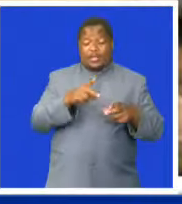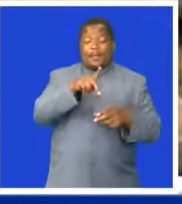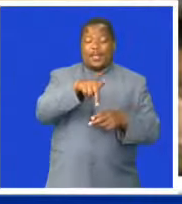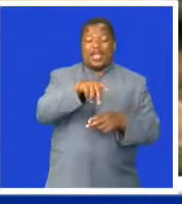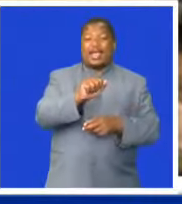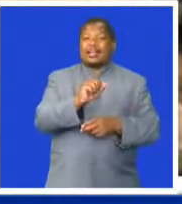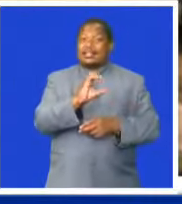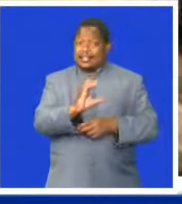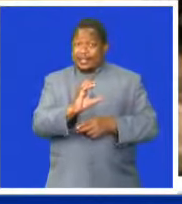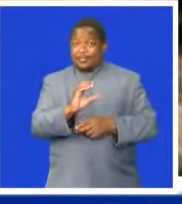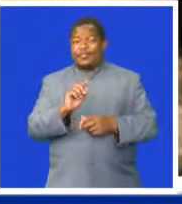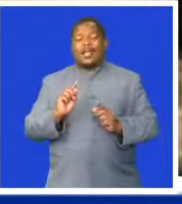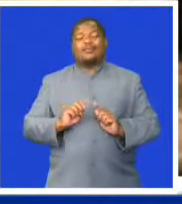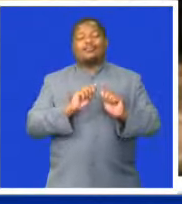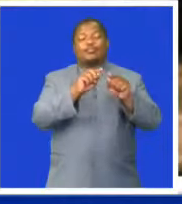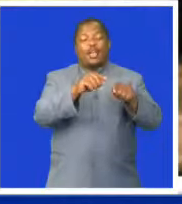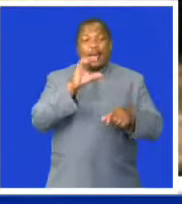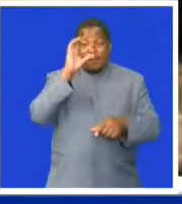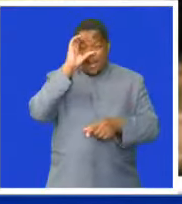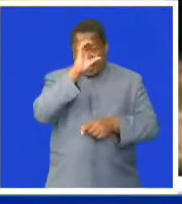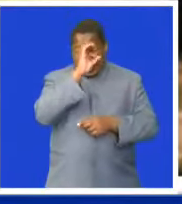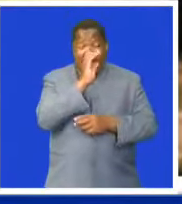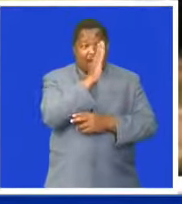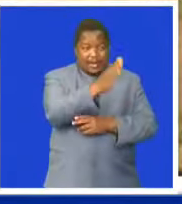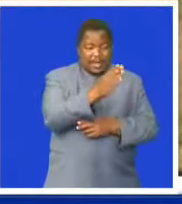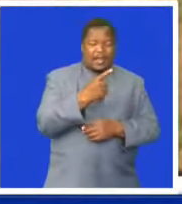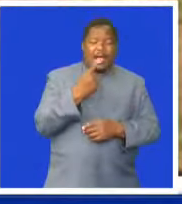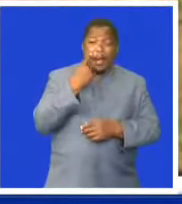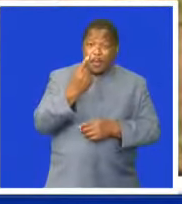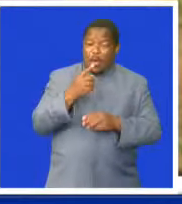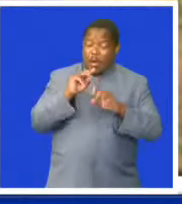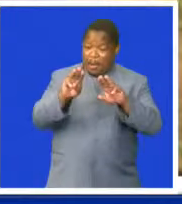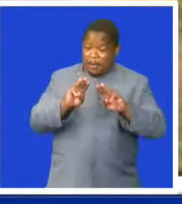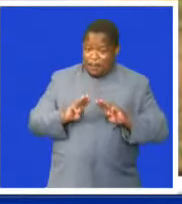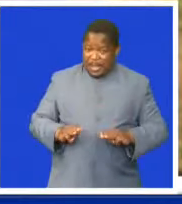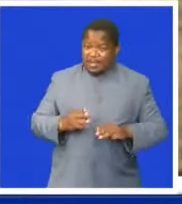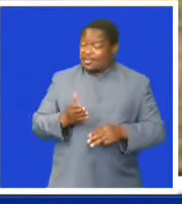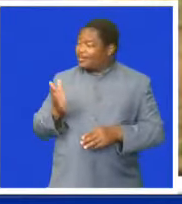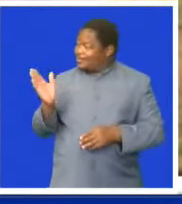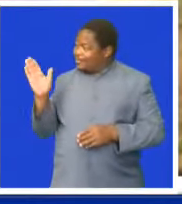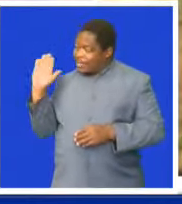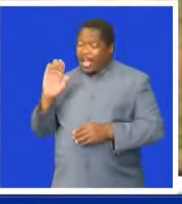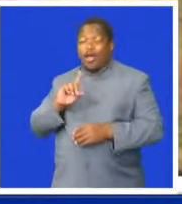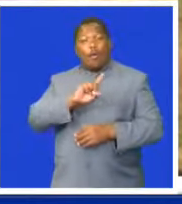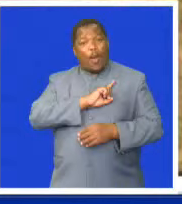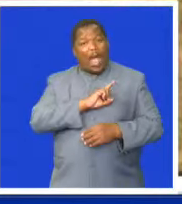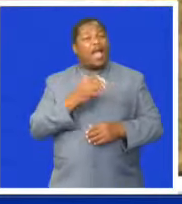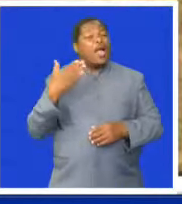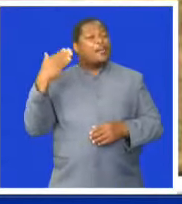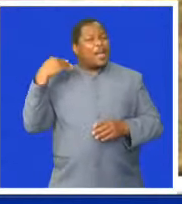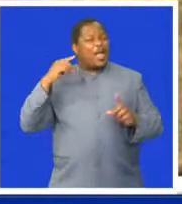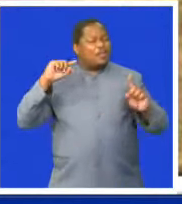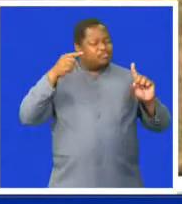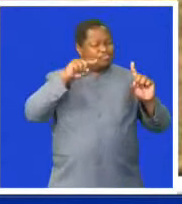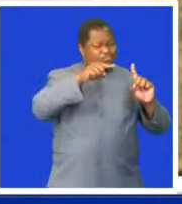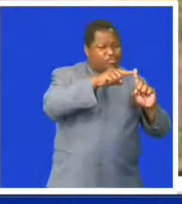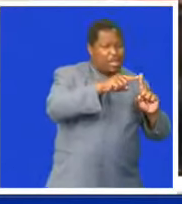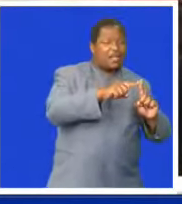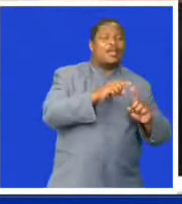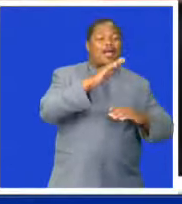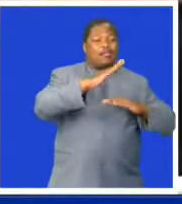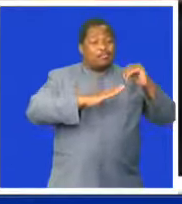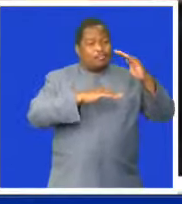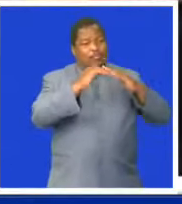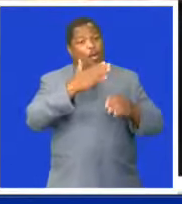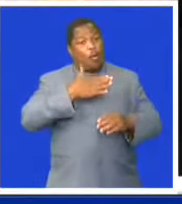lekuyindzawo yokugcina abantu labadzala, indzawo yabogogo i-old age home. Yena-ke indzawo lesakhiwa kodwa-ke lesicishe isemaphethelweni njengoba